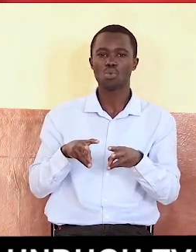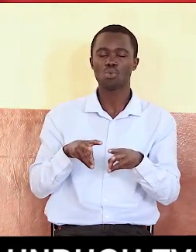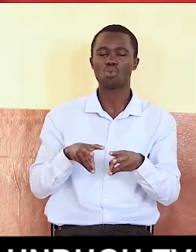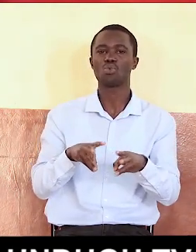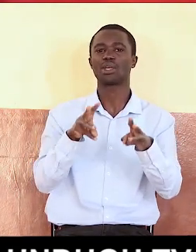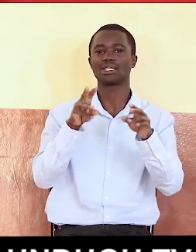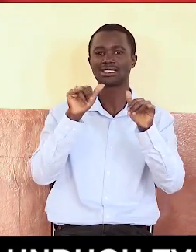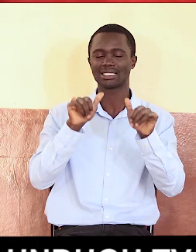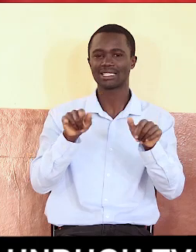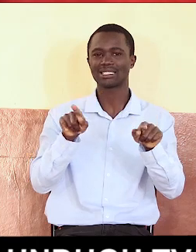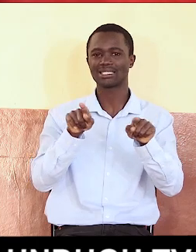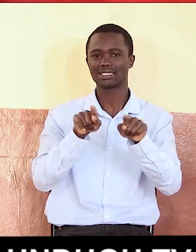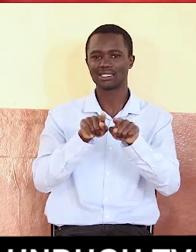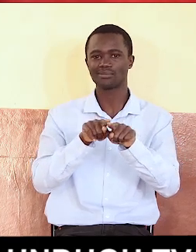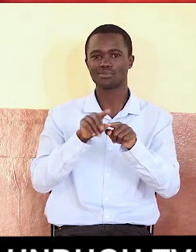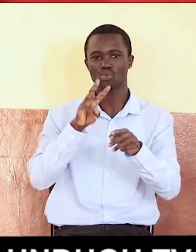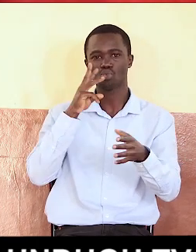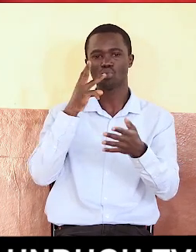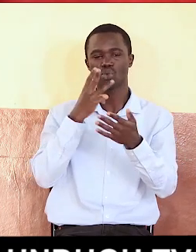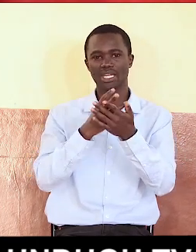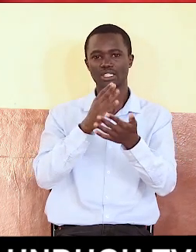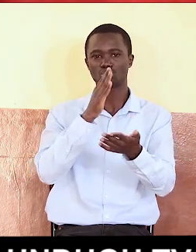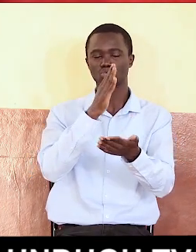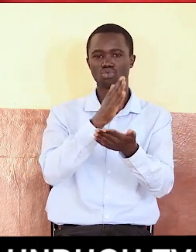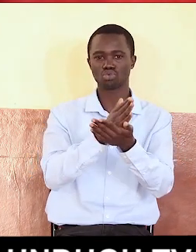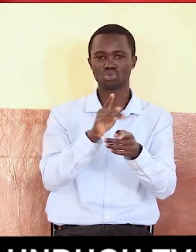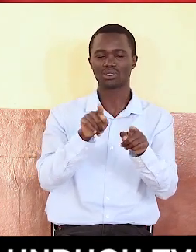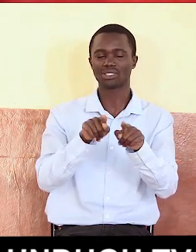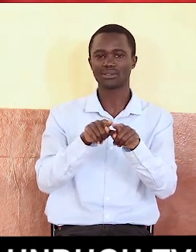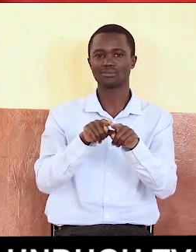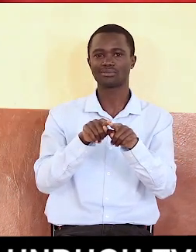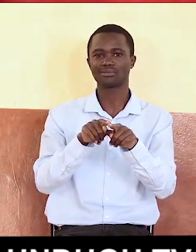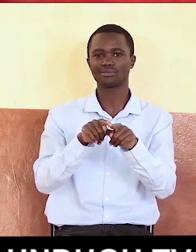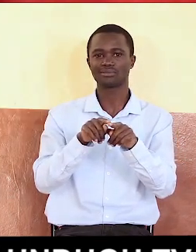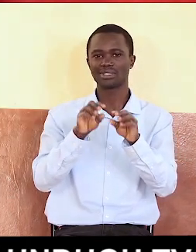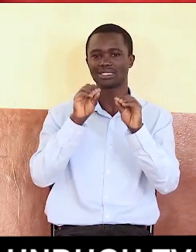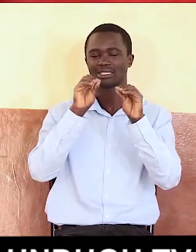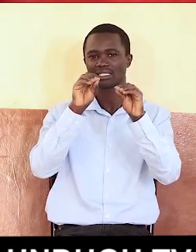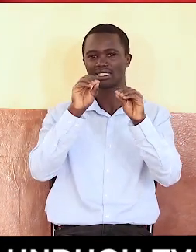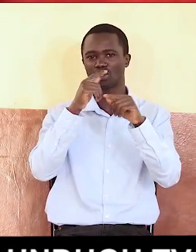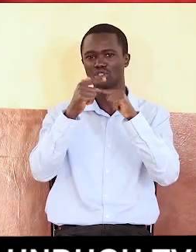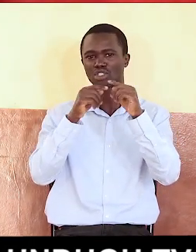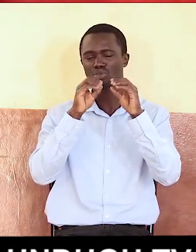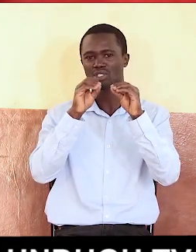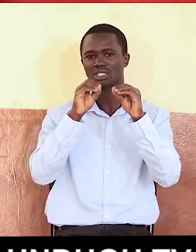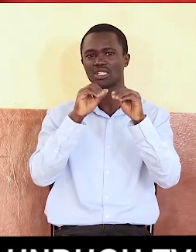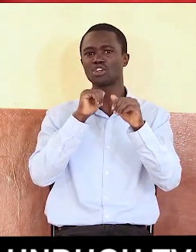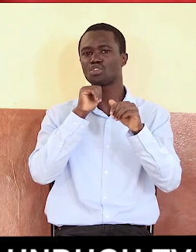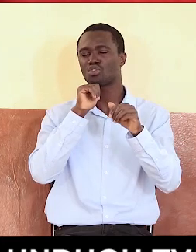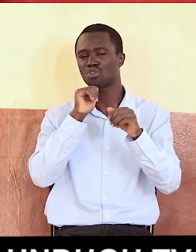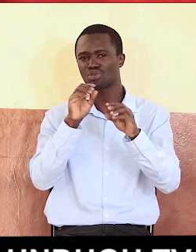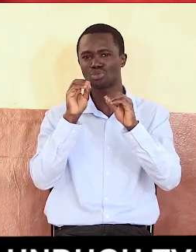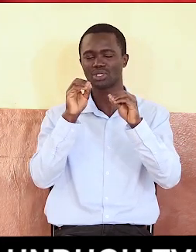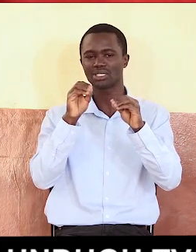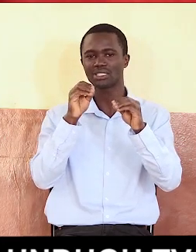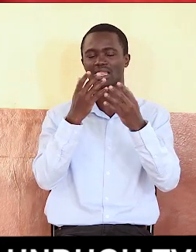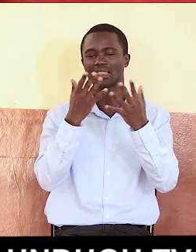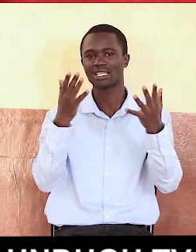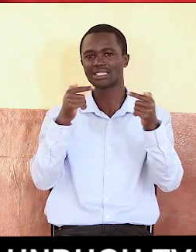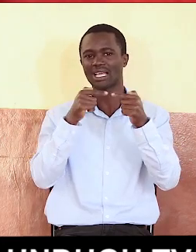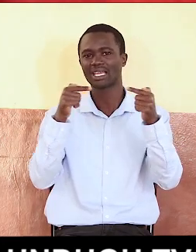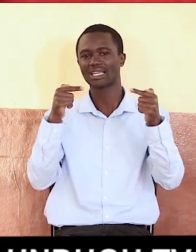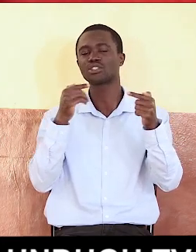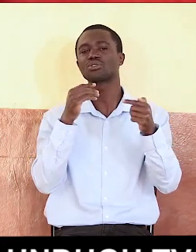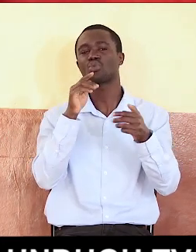shahidi wa kweli na yale mafundisho tutakao yafundisha ili tusije tukafundisha kinyume na mapenzi yako.